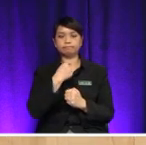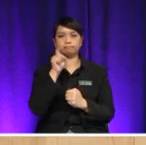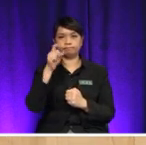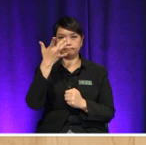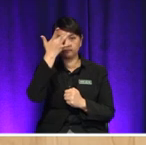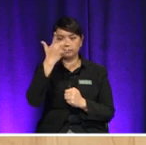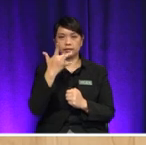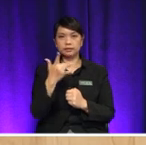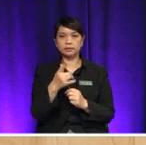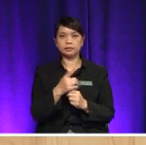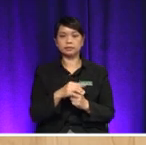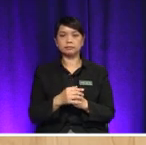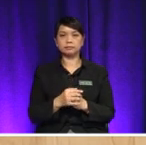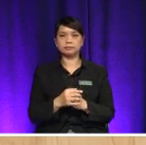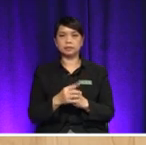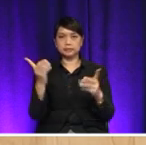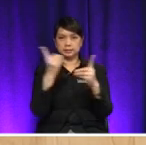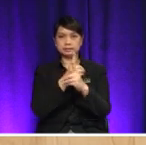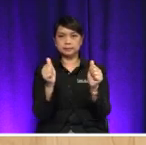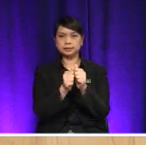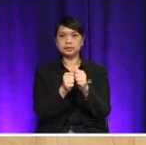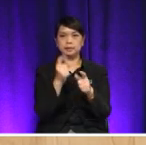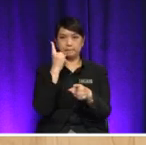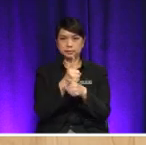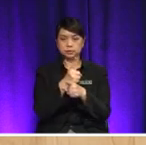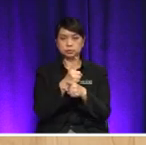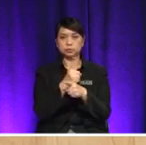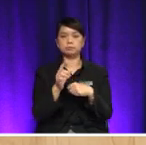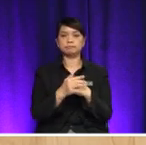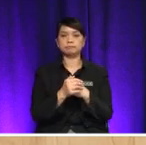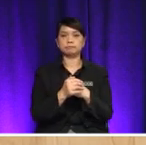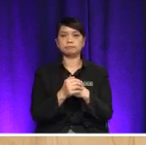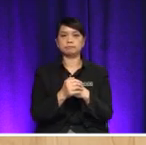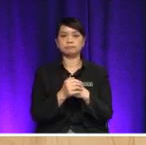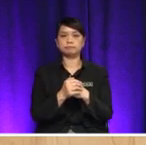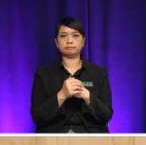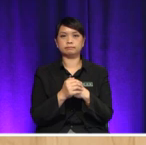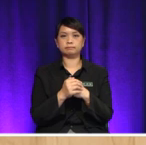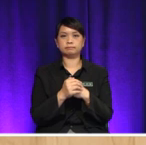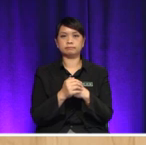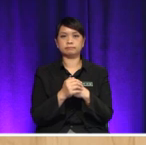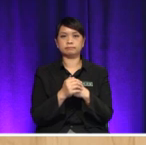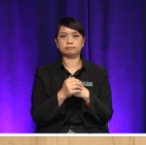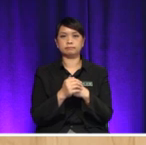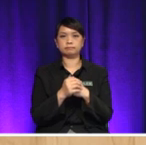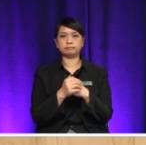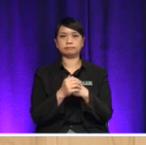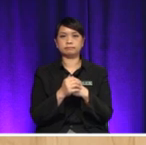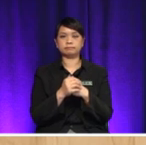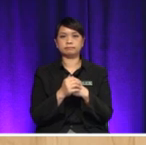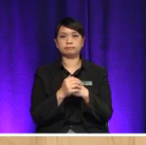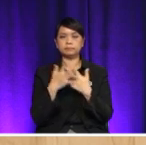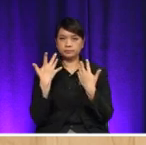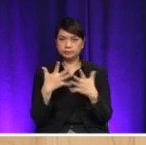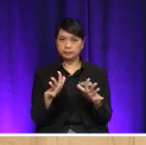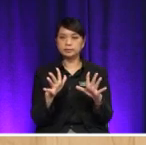yang mana betul FP yang betul setiap pembeli ubah untuk nomor indeks bagi e kita kena darat dengan pemberat bagi ialah Oke kita akan buat sampailah